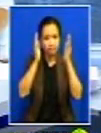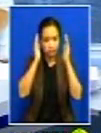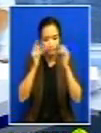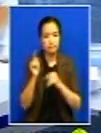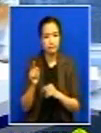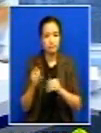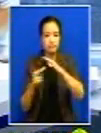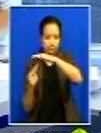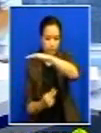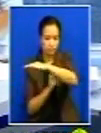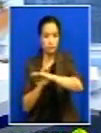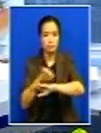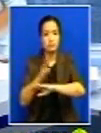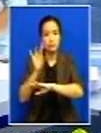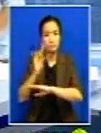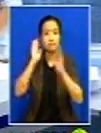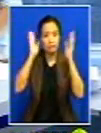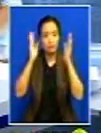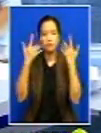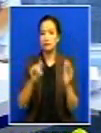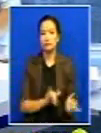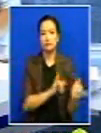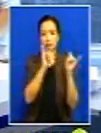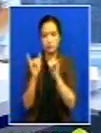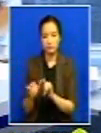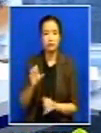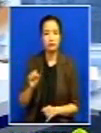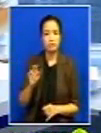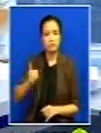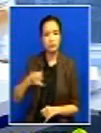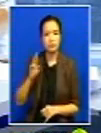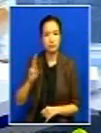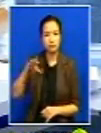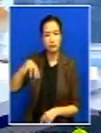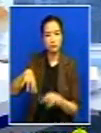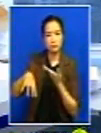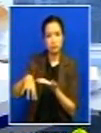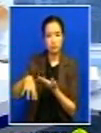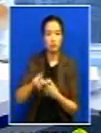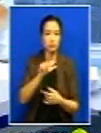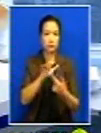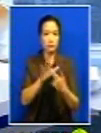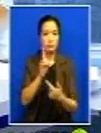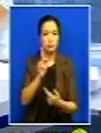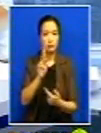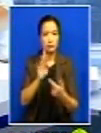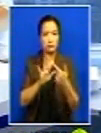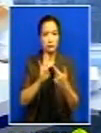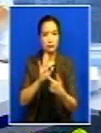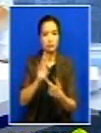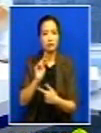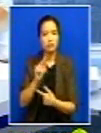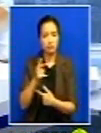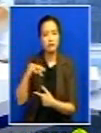ริเวณใต้สะพานพระราม8นะแต่ก็ย้ายมาอยู่ที่สชร.ที่ลาดกระบังแทนเพราะว่าให้เหตุผลในเรื่องของอาจจะมีกลุ่ม